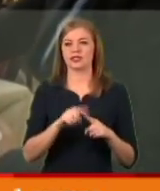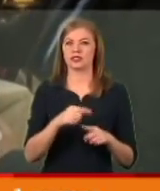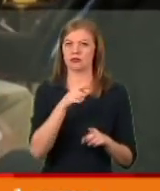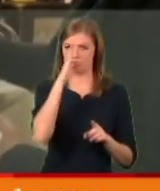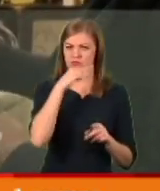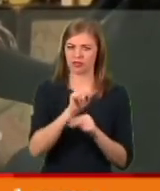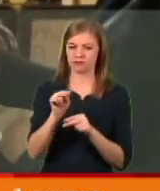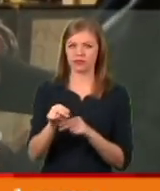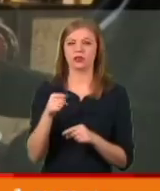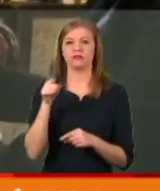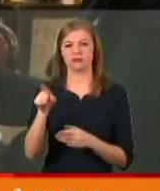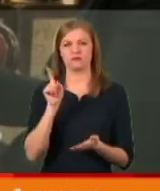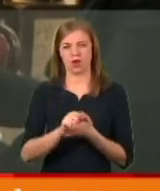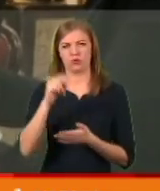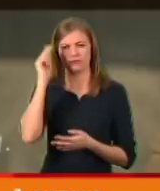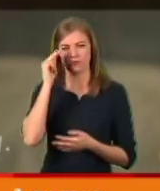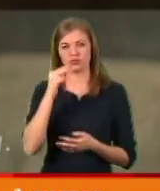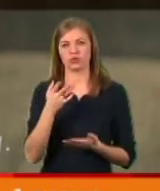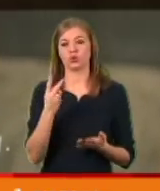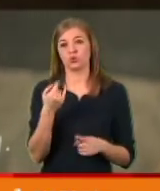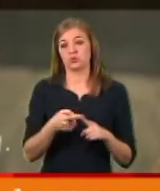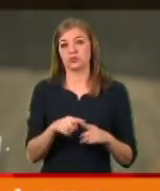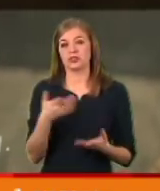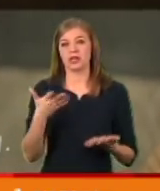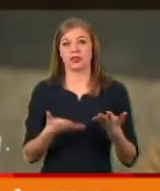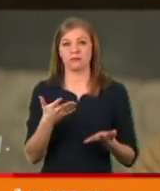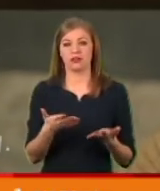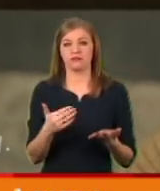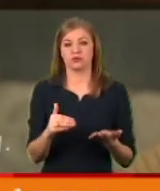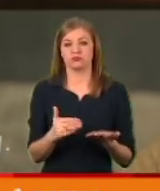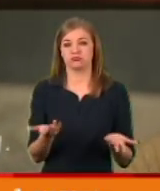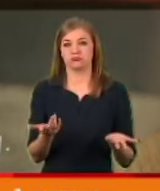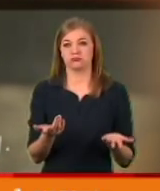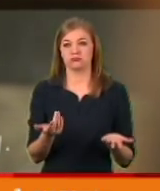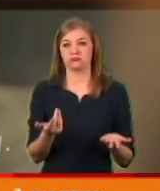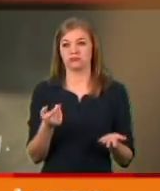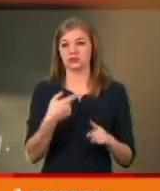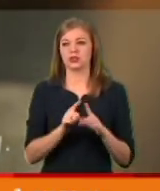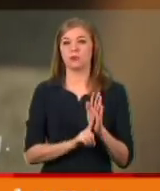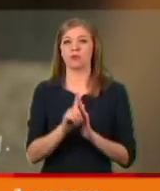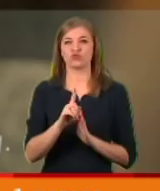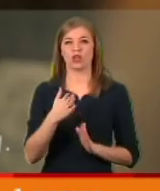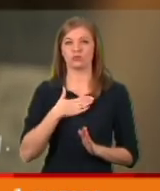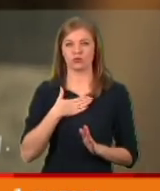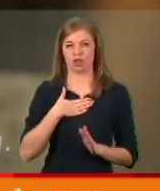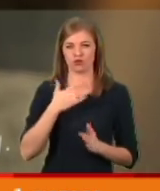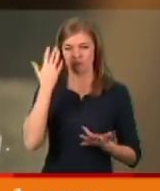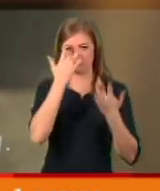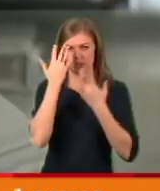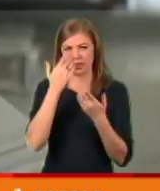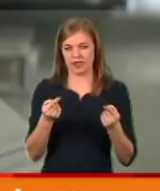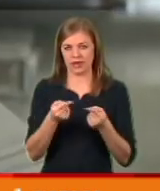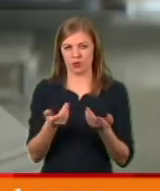батьківська? Мають вивчитися? Ну, це, напевно, знову ж таки, власне, від початок нашого менталітету,